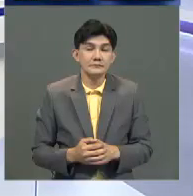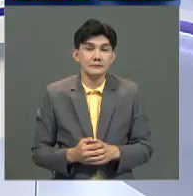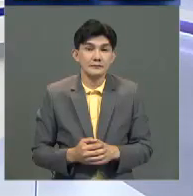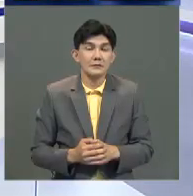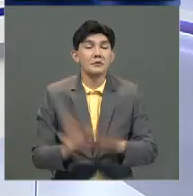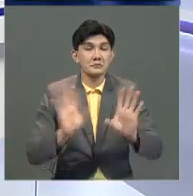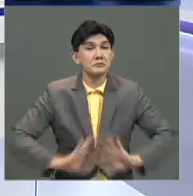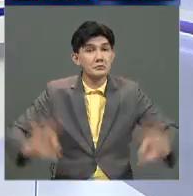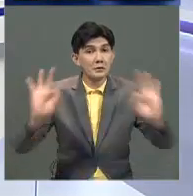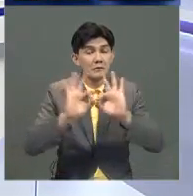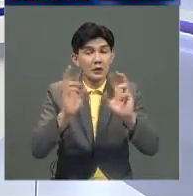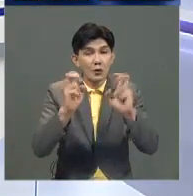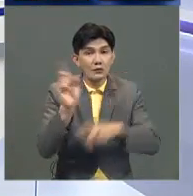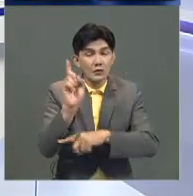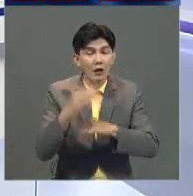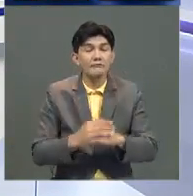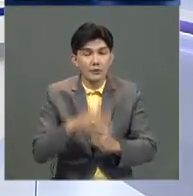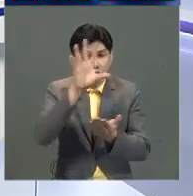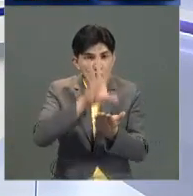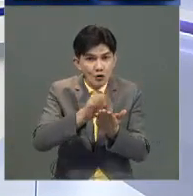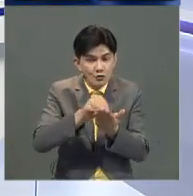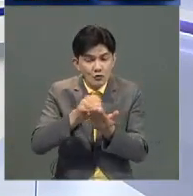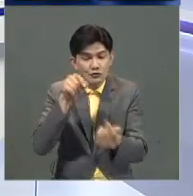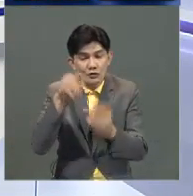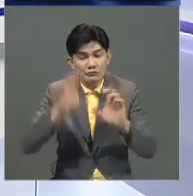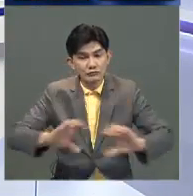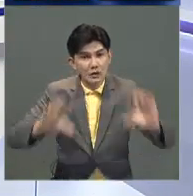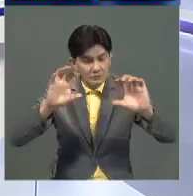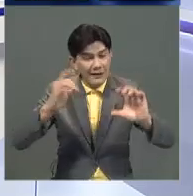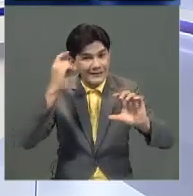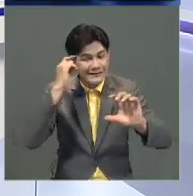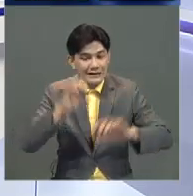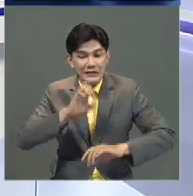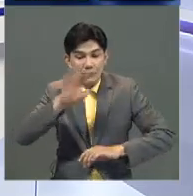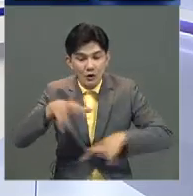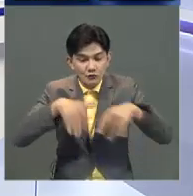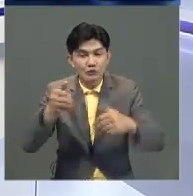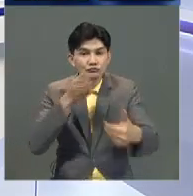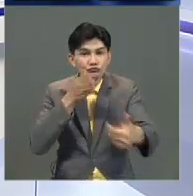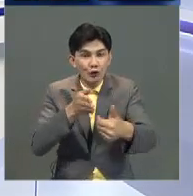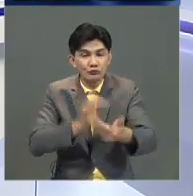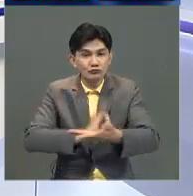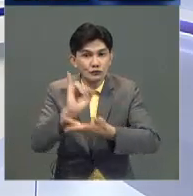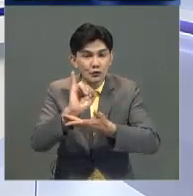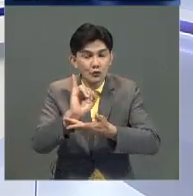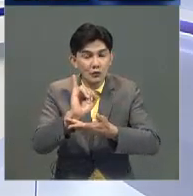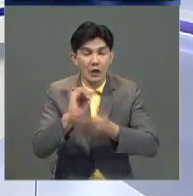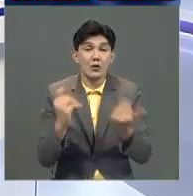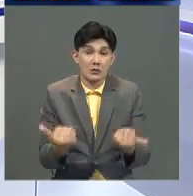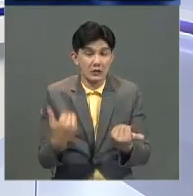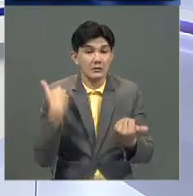อีกหนึ่งประเด็นที่สําคัญนั่นก็คือการที่ทําให้ข้อมูลต่างๆจากภาครัฐสามารถสื่อไปถึงพี่น้องประชาชนได้อย่างถูกต้องซึ่